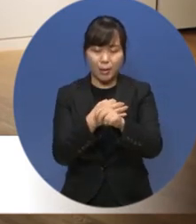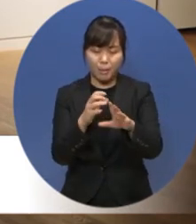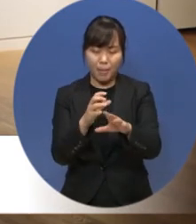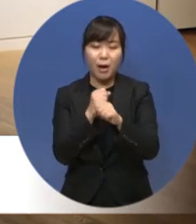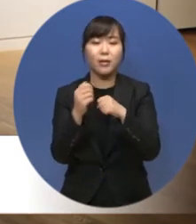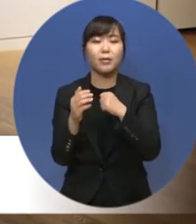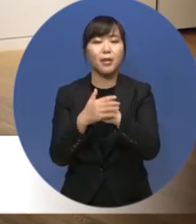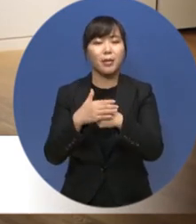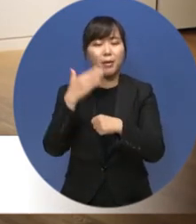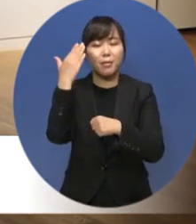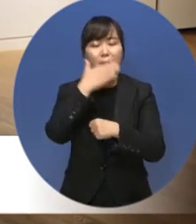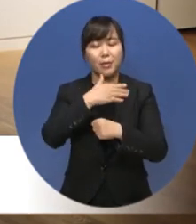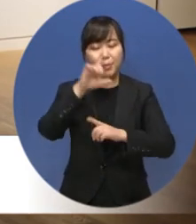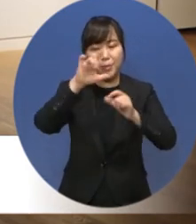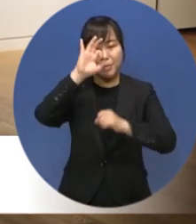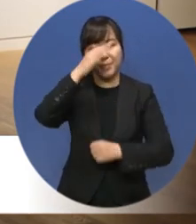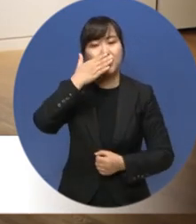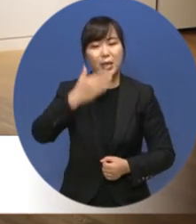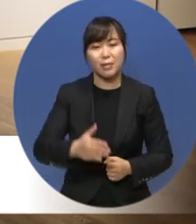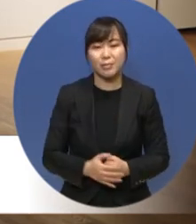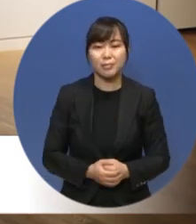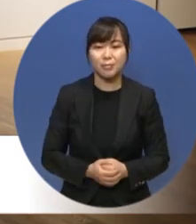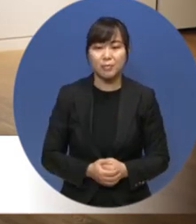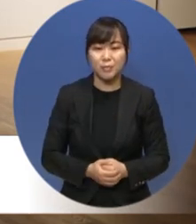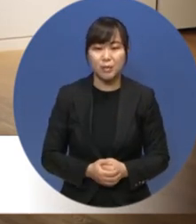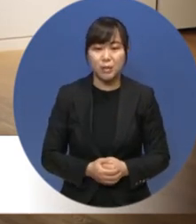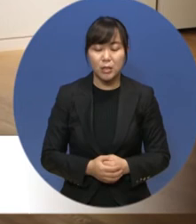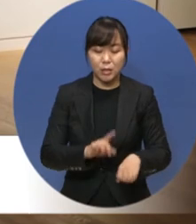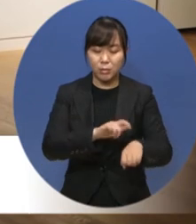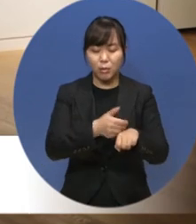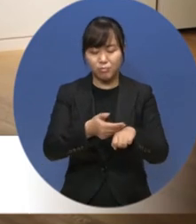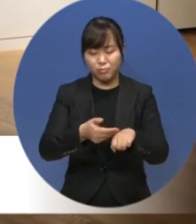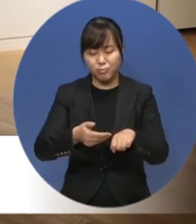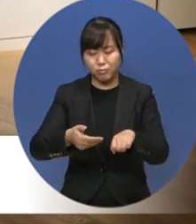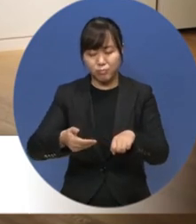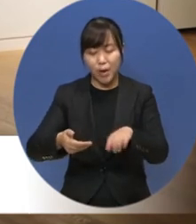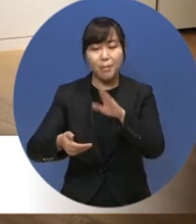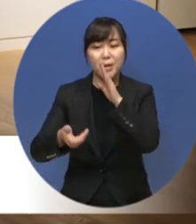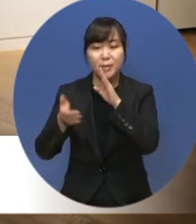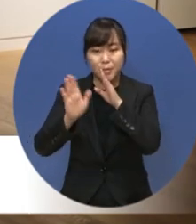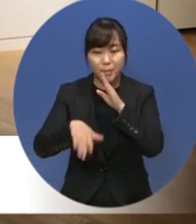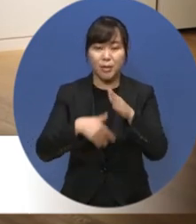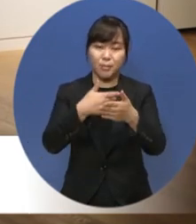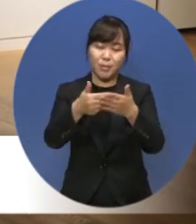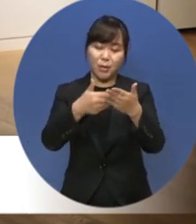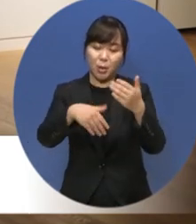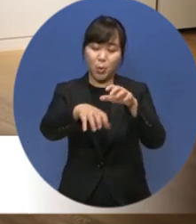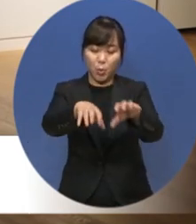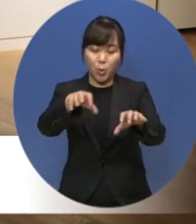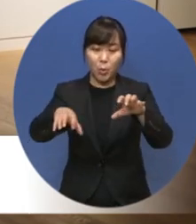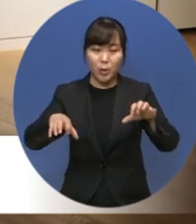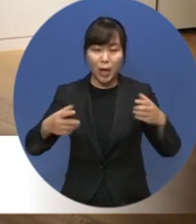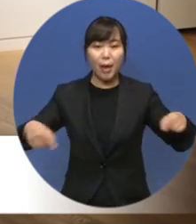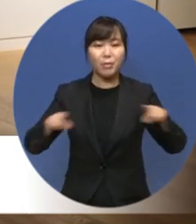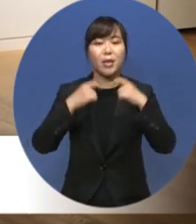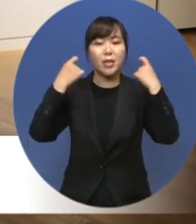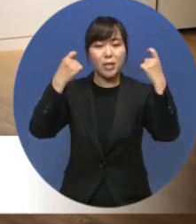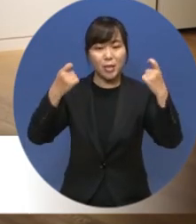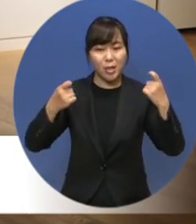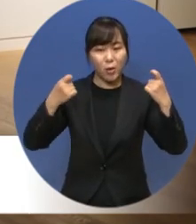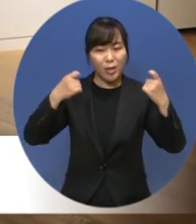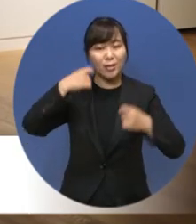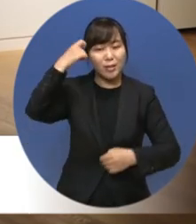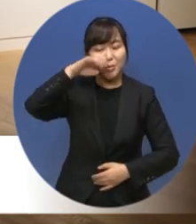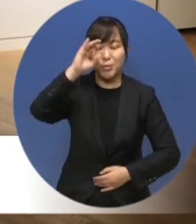더해져 담백한 화면이 돋보입니다. 시대는 흘렀지만 작가의 스케치 현장 곳곳을 같이 여행하는